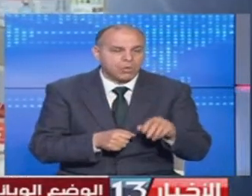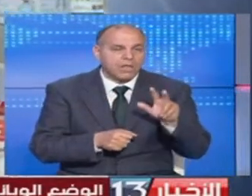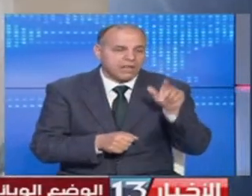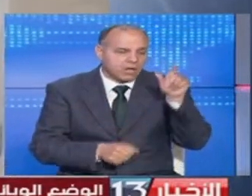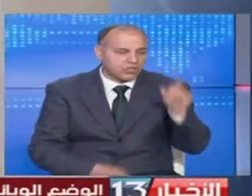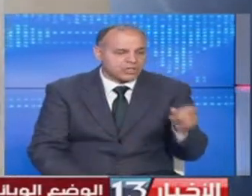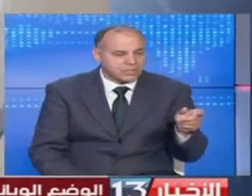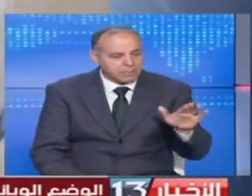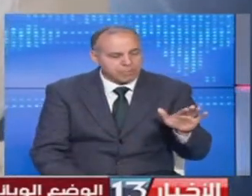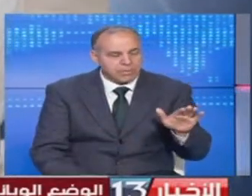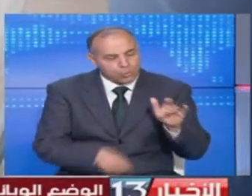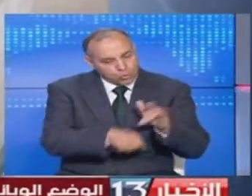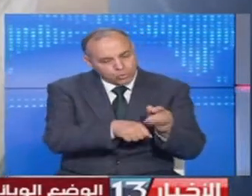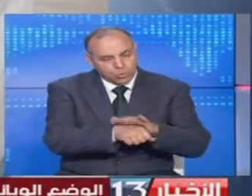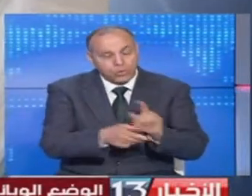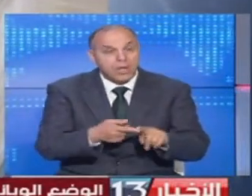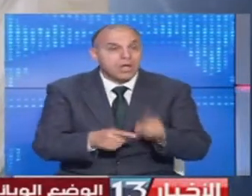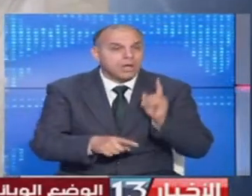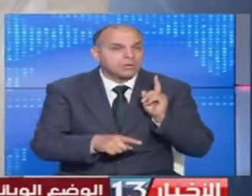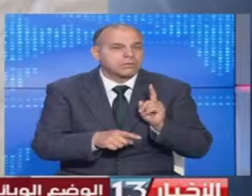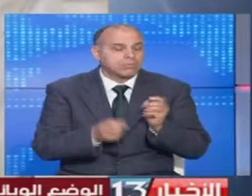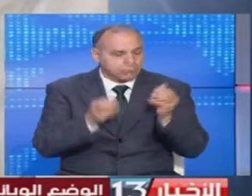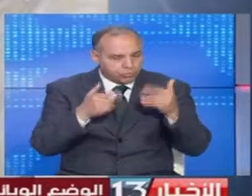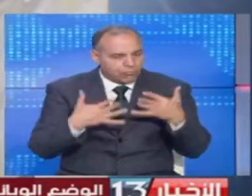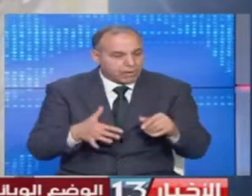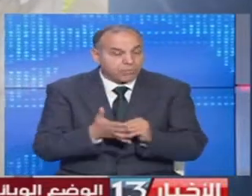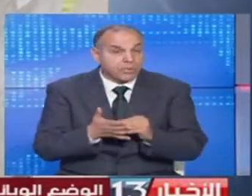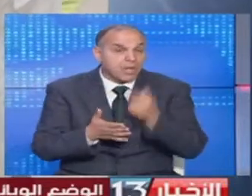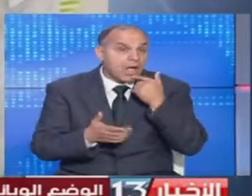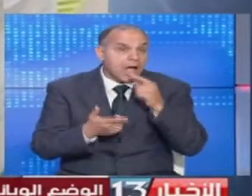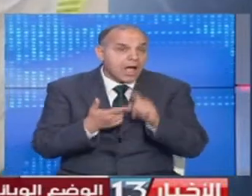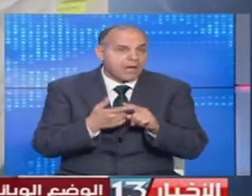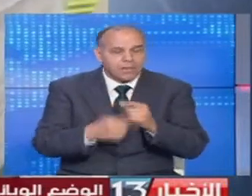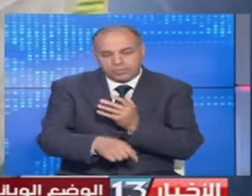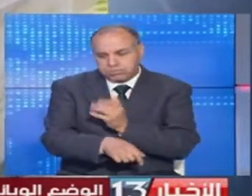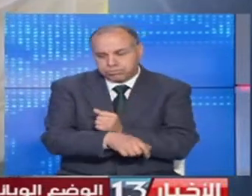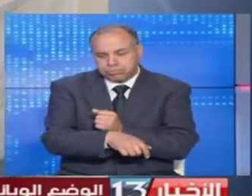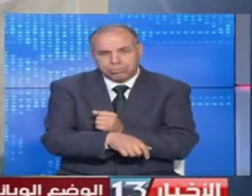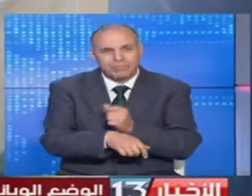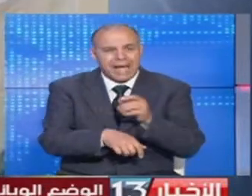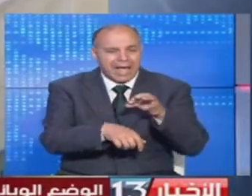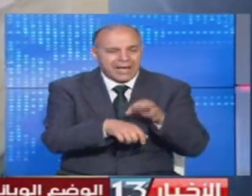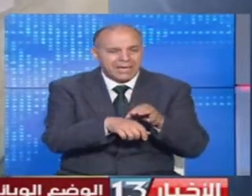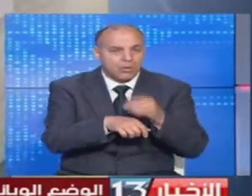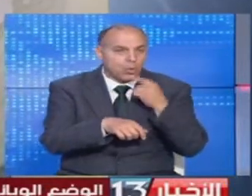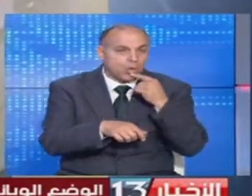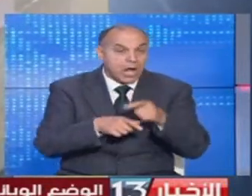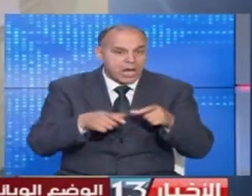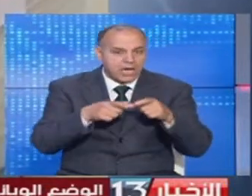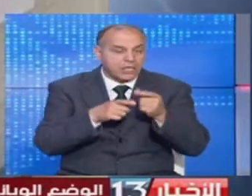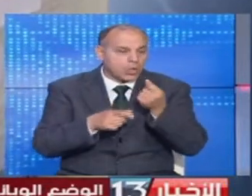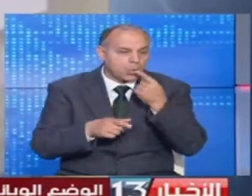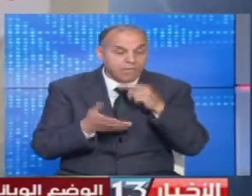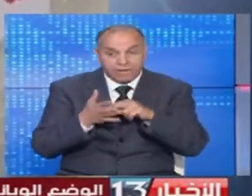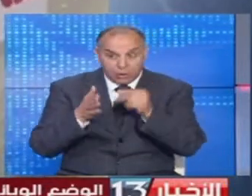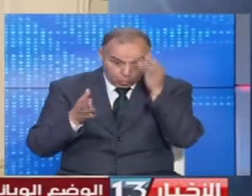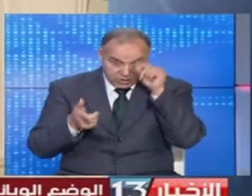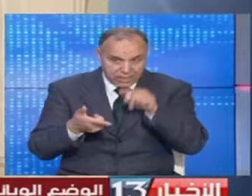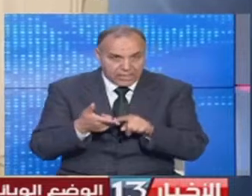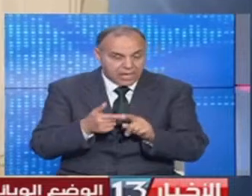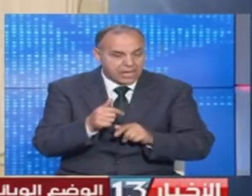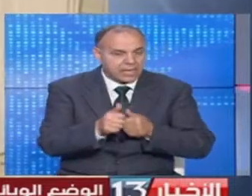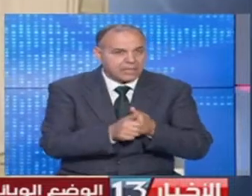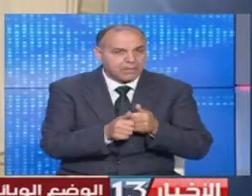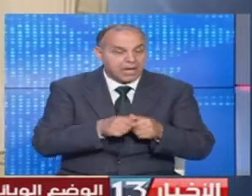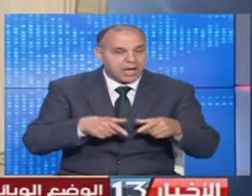حالات اصابه جديده تم عددها وبخصوص تلقيح اساسا اوصت لجنه الادويه الفنيه التابعه